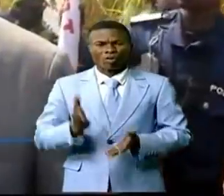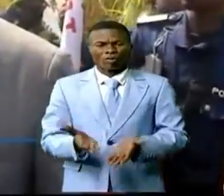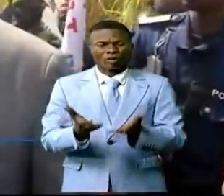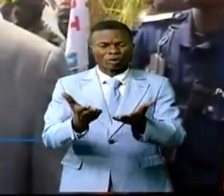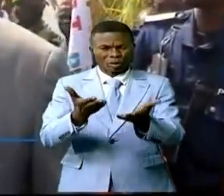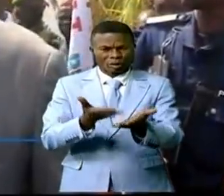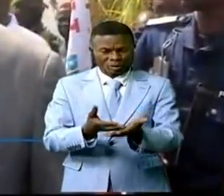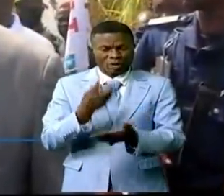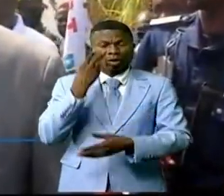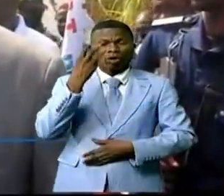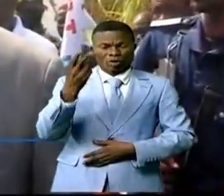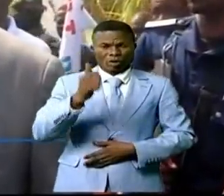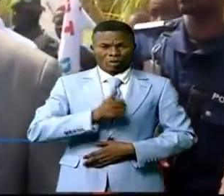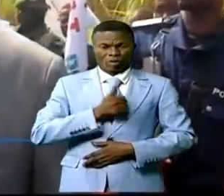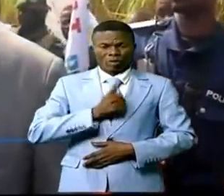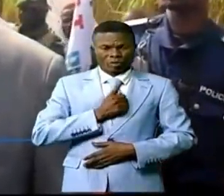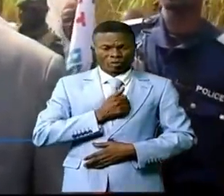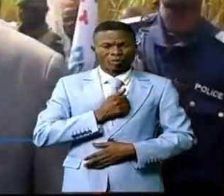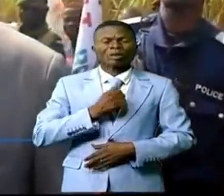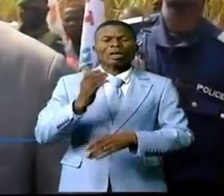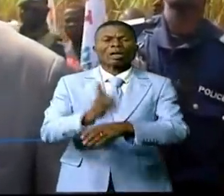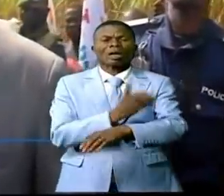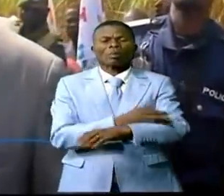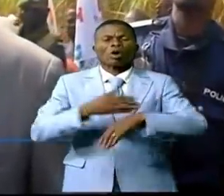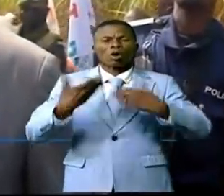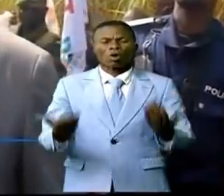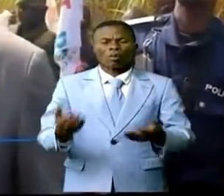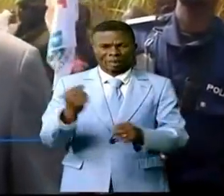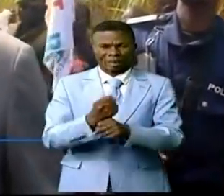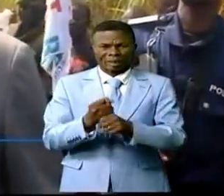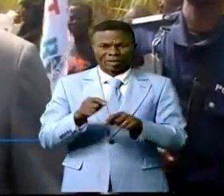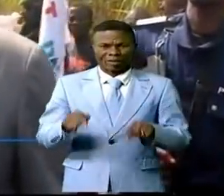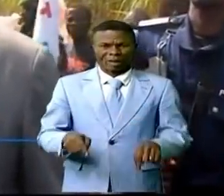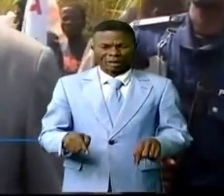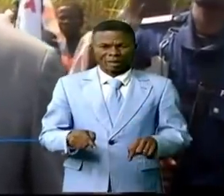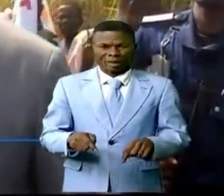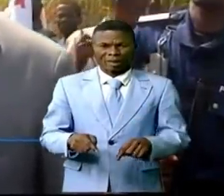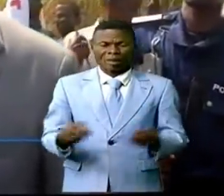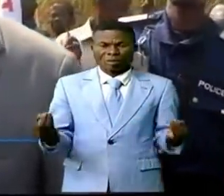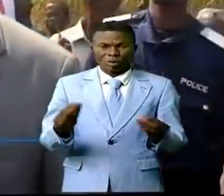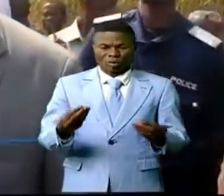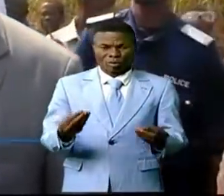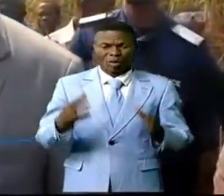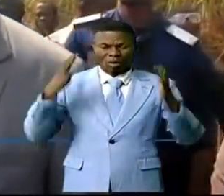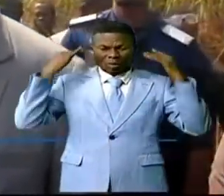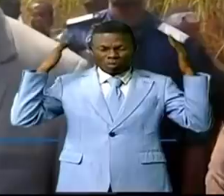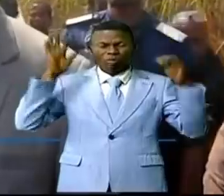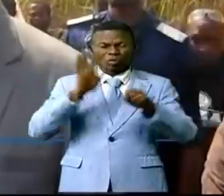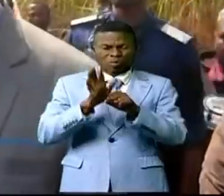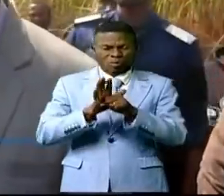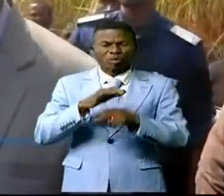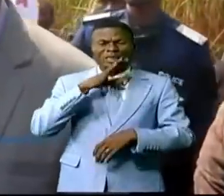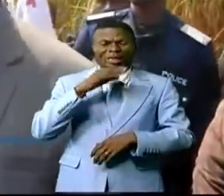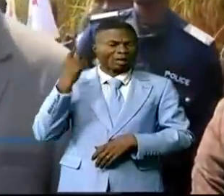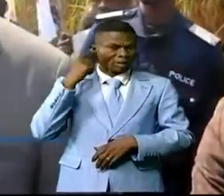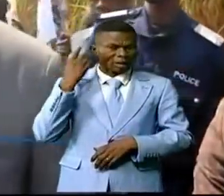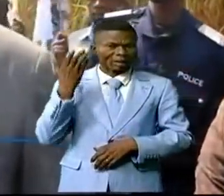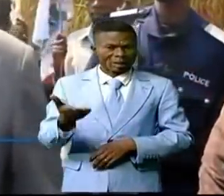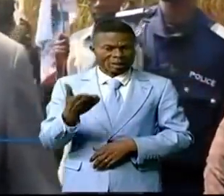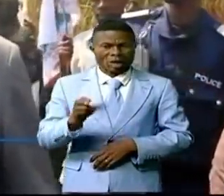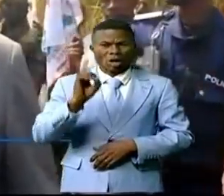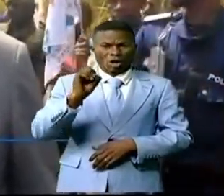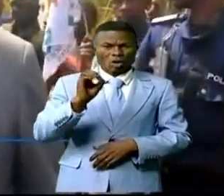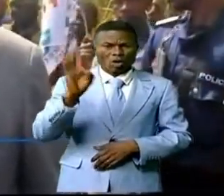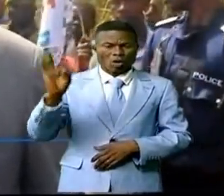venu voir l'état d'avancement des travaux parce que ça fait courir beaucoup de bruit que l'office des